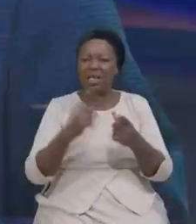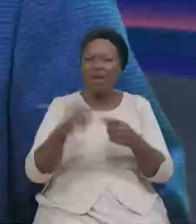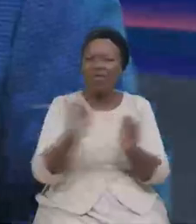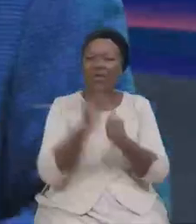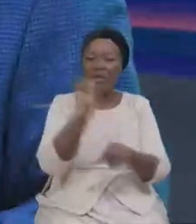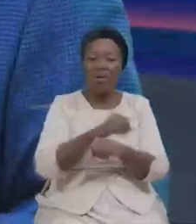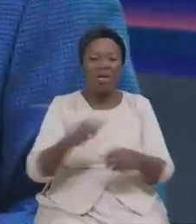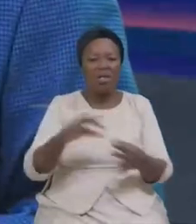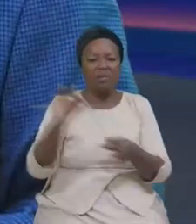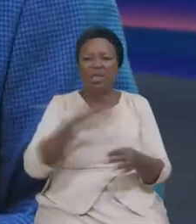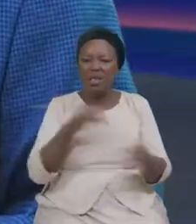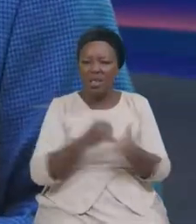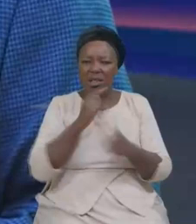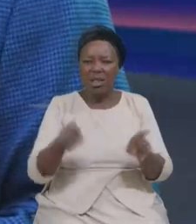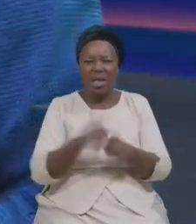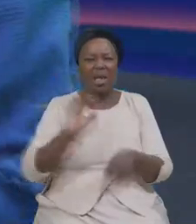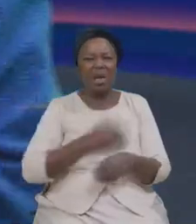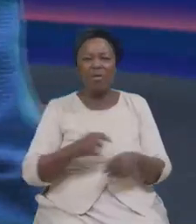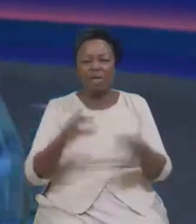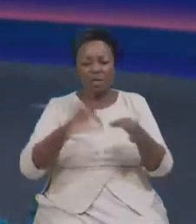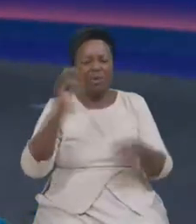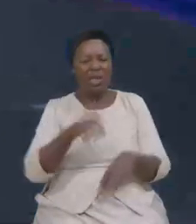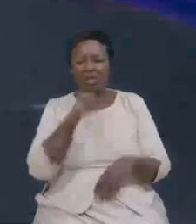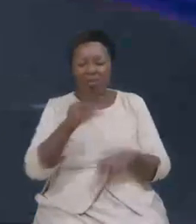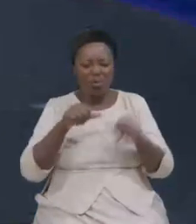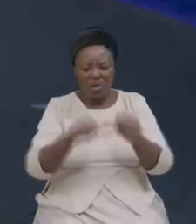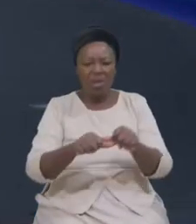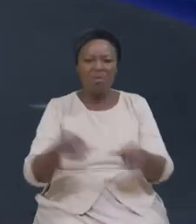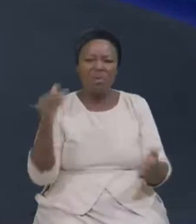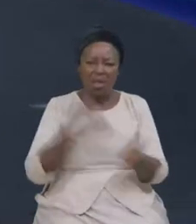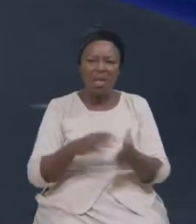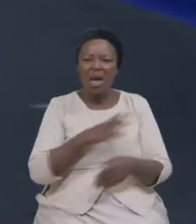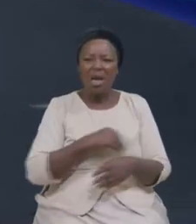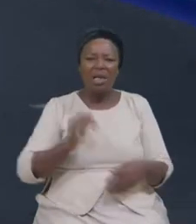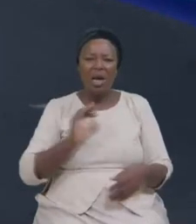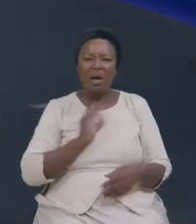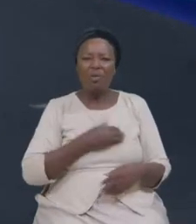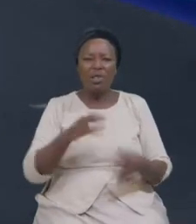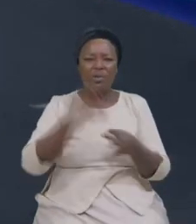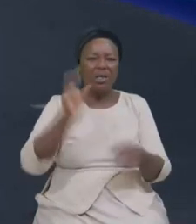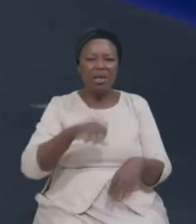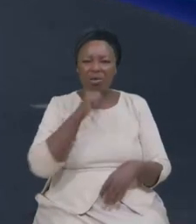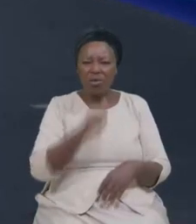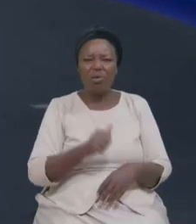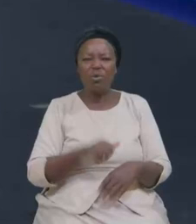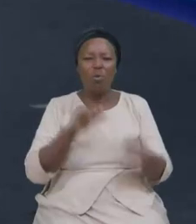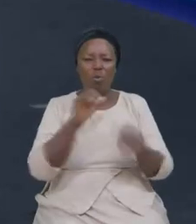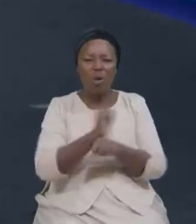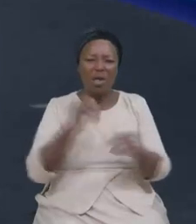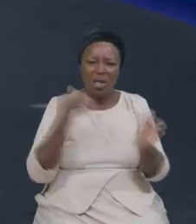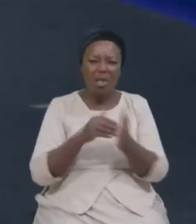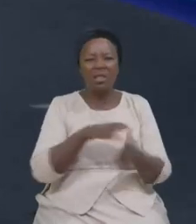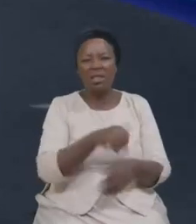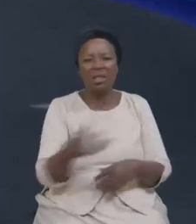C'est comme notre esprit ne peut plus avancer. C'est comme si notre esprit ne peut plus régler quoi que ce soit. C'est comme si nous voulons abandonner. Non, tu ne vas pas